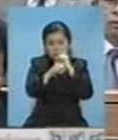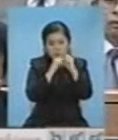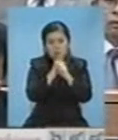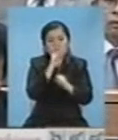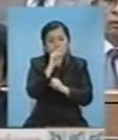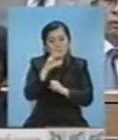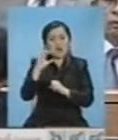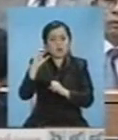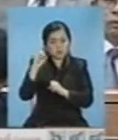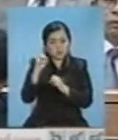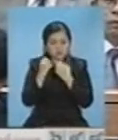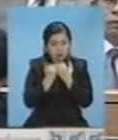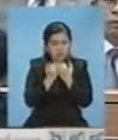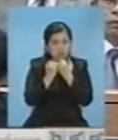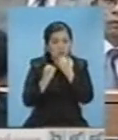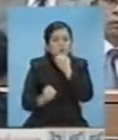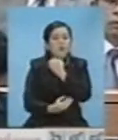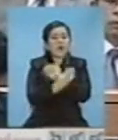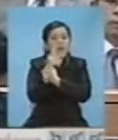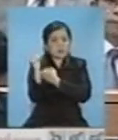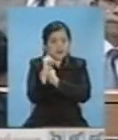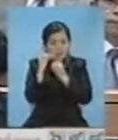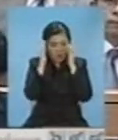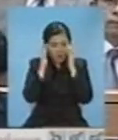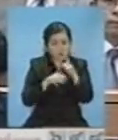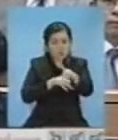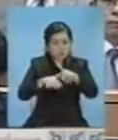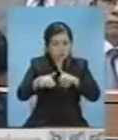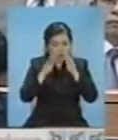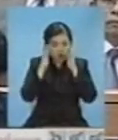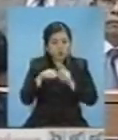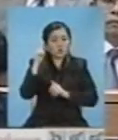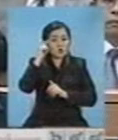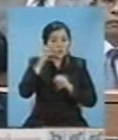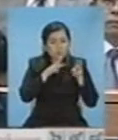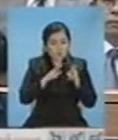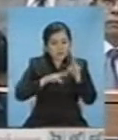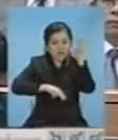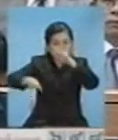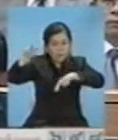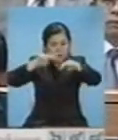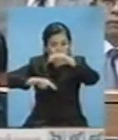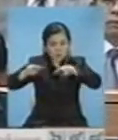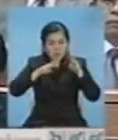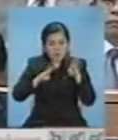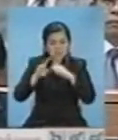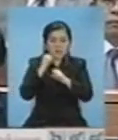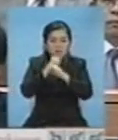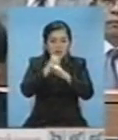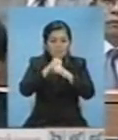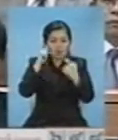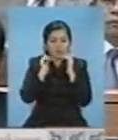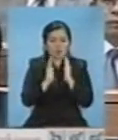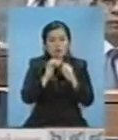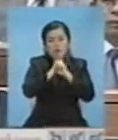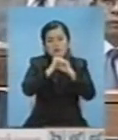บันที่เปิดโอกาสให้ประชาชนและผู้เกี่ยวข้องตรวจสอบมาตรฐานทางจริยธรรมของผู้ดำ